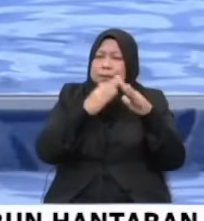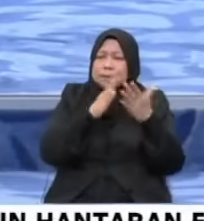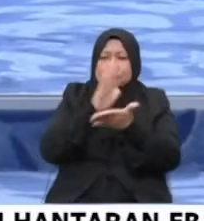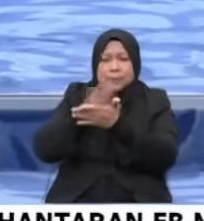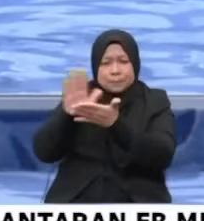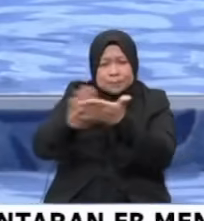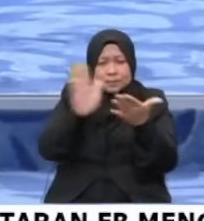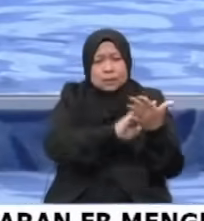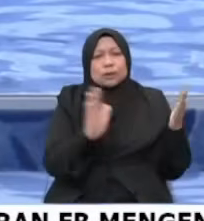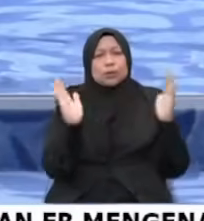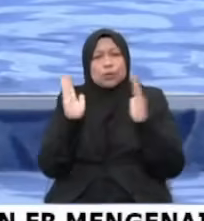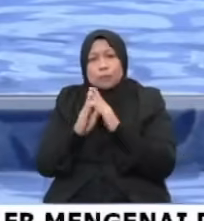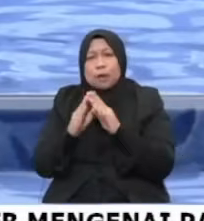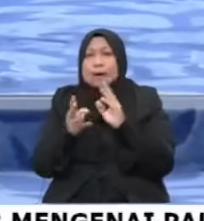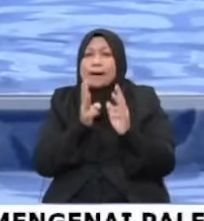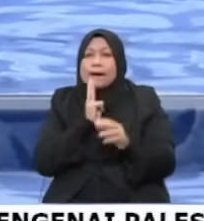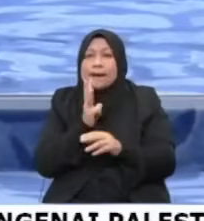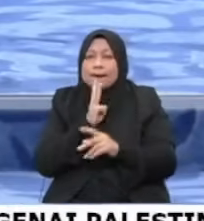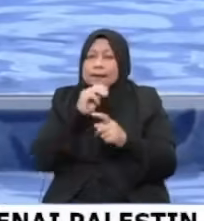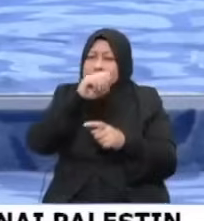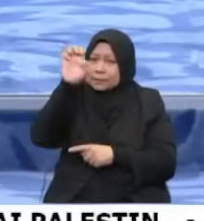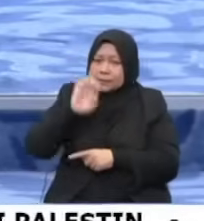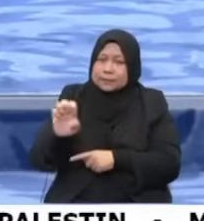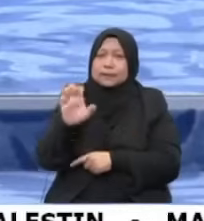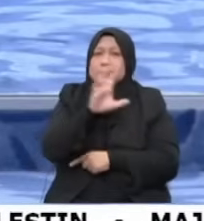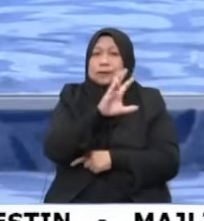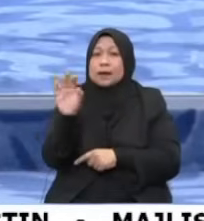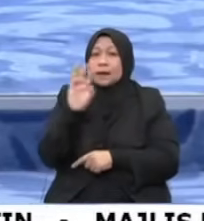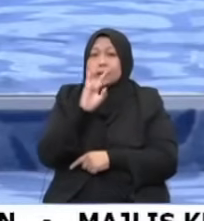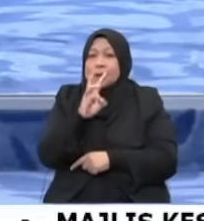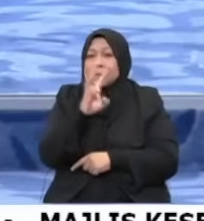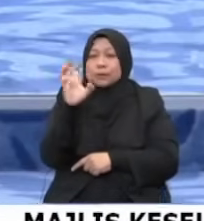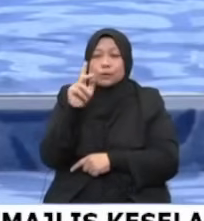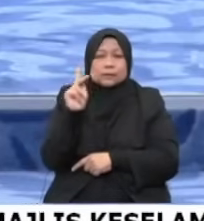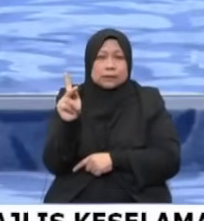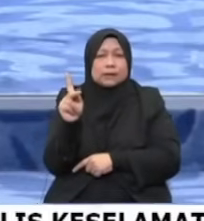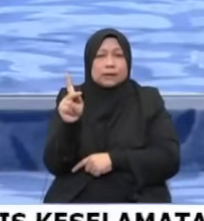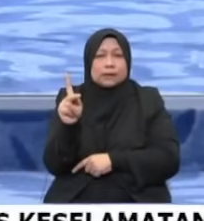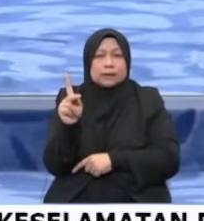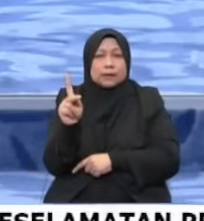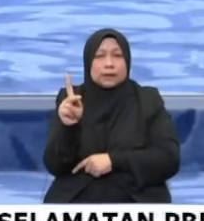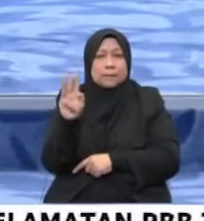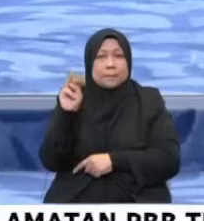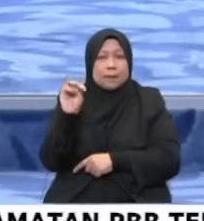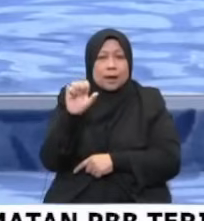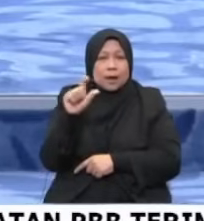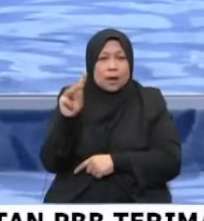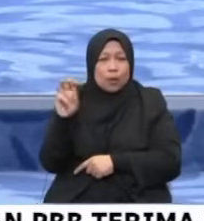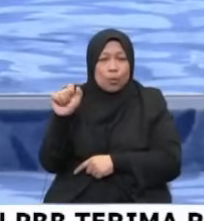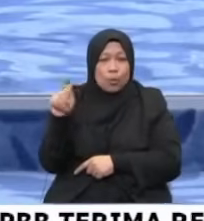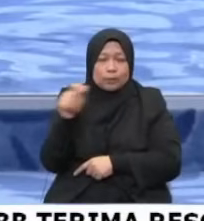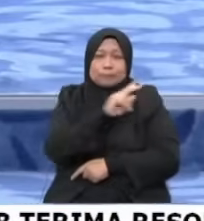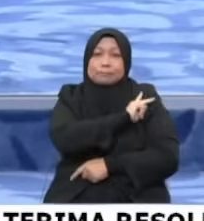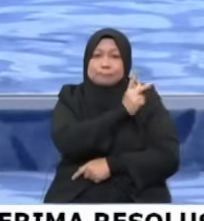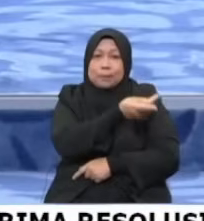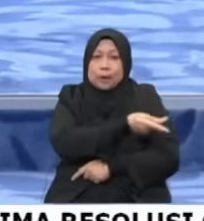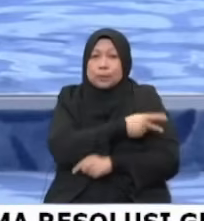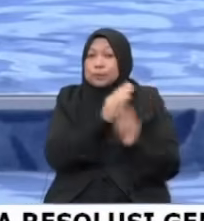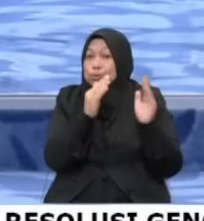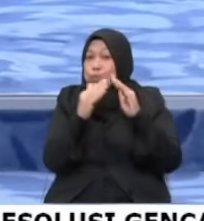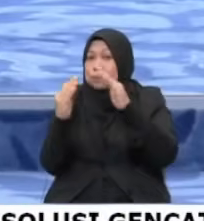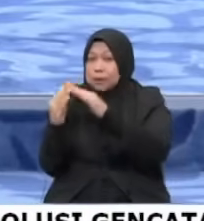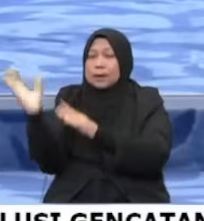pembersihan rumah bekalan air bekalan elektrik di bawah 600 k meggaw watt bagi rumah